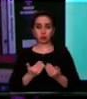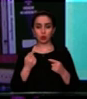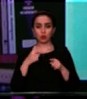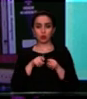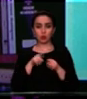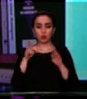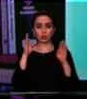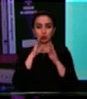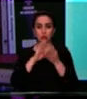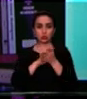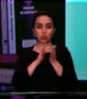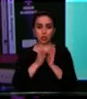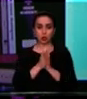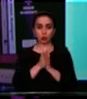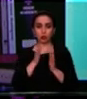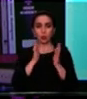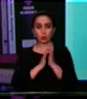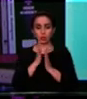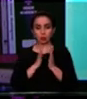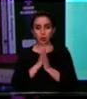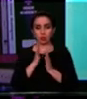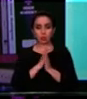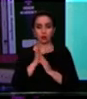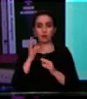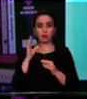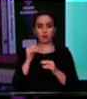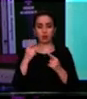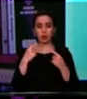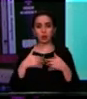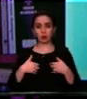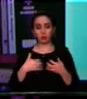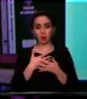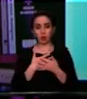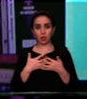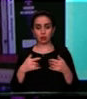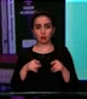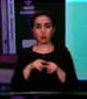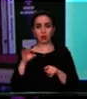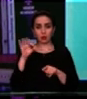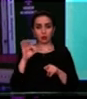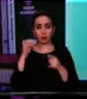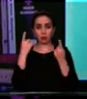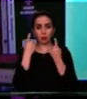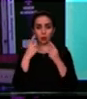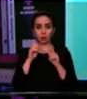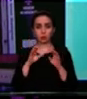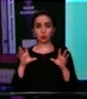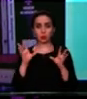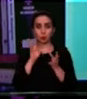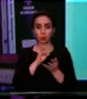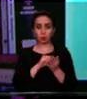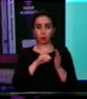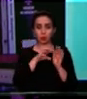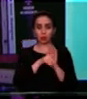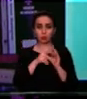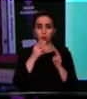uning iqlim sharoiti, o'simliklari va hayvonlarini haqidagi ma'lumotlarni to'plab,